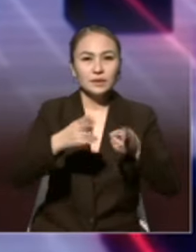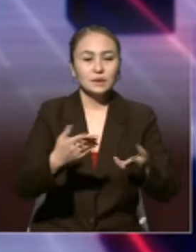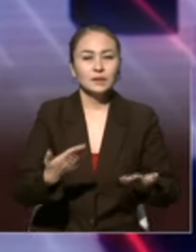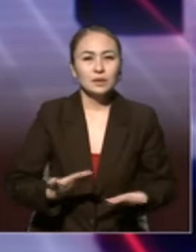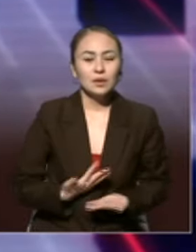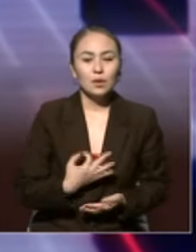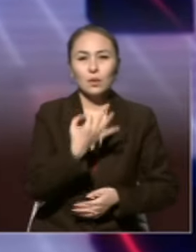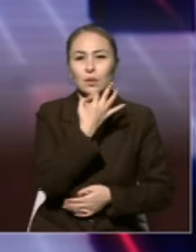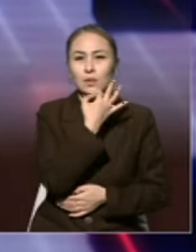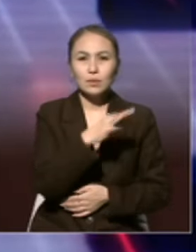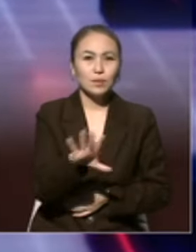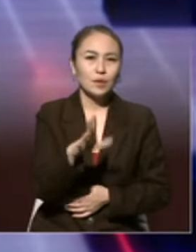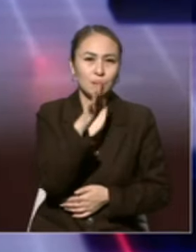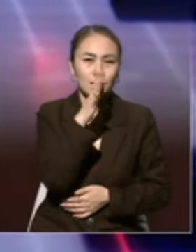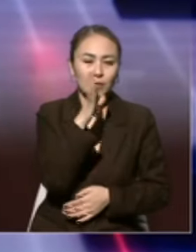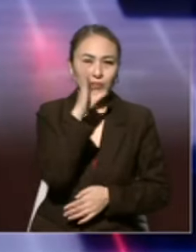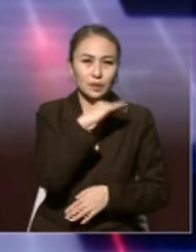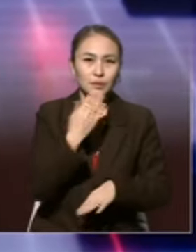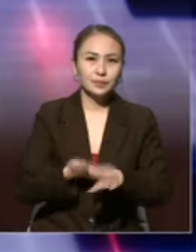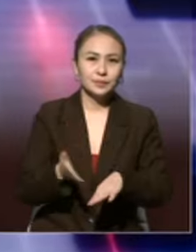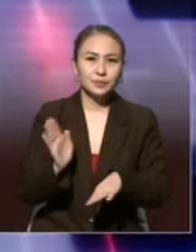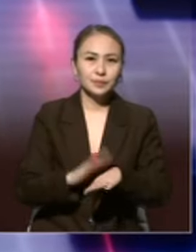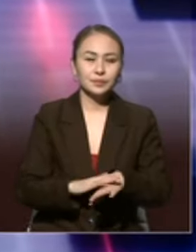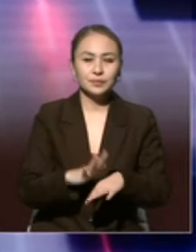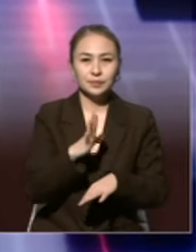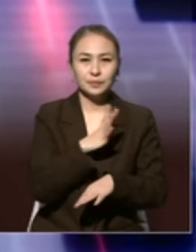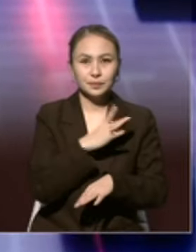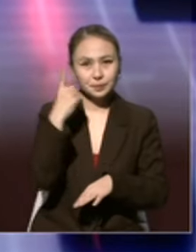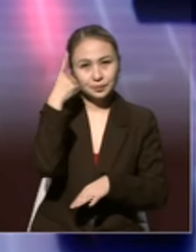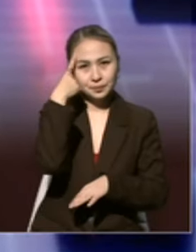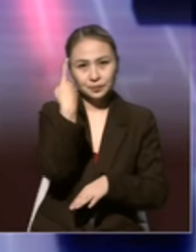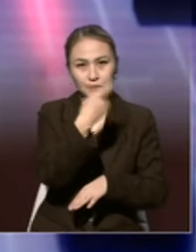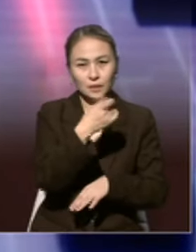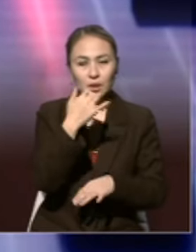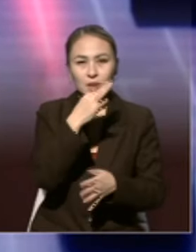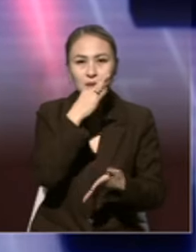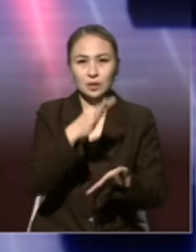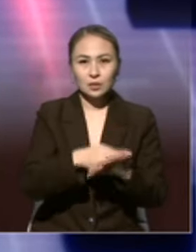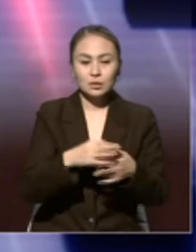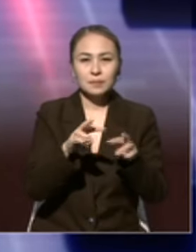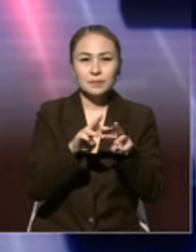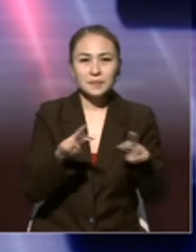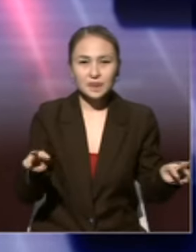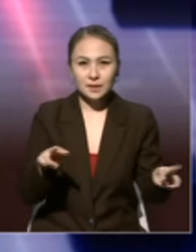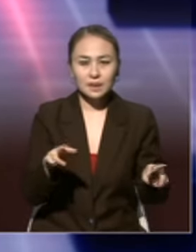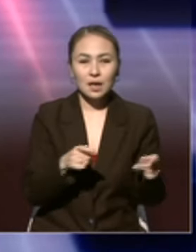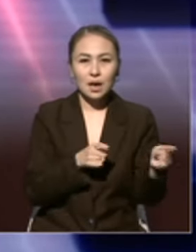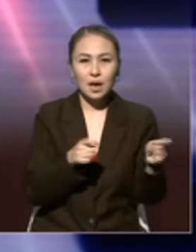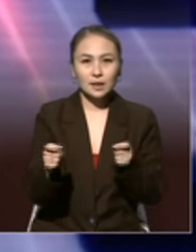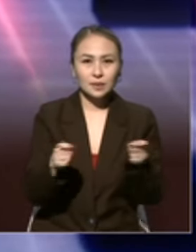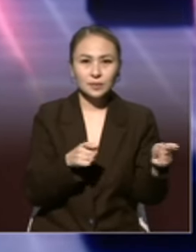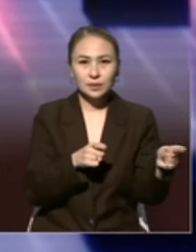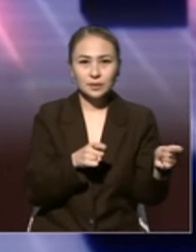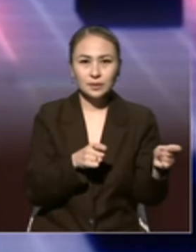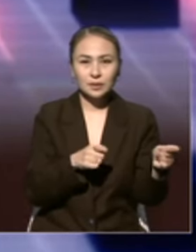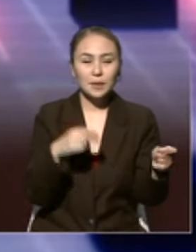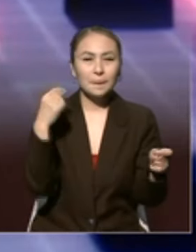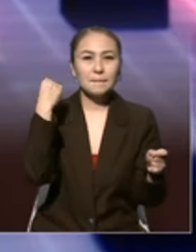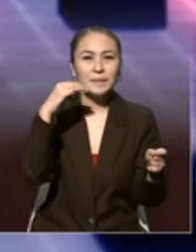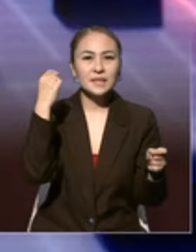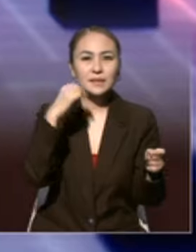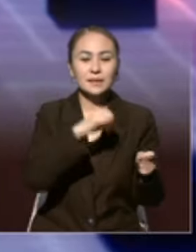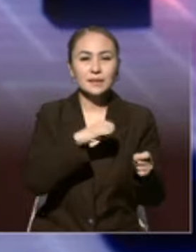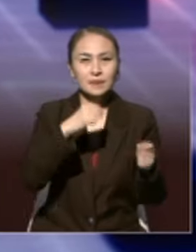кез келген уақытта қиындауы мүмкін деп ескерткен болатын. Жауапты министрліктер мен әкімдіктер